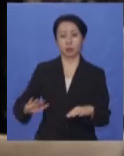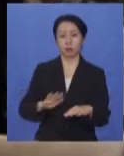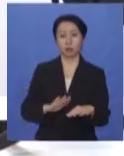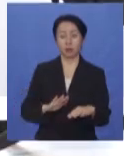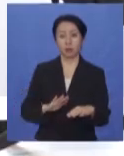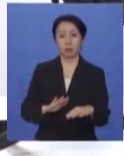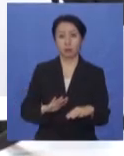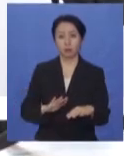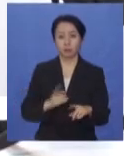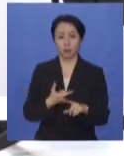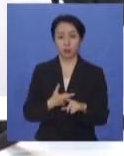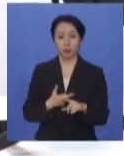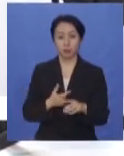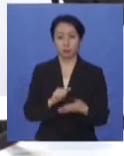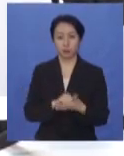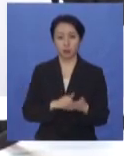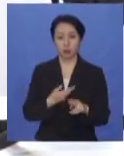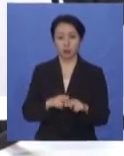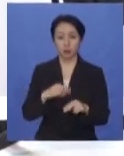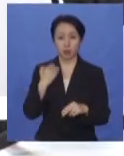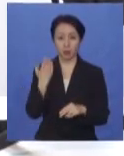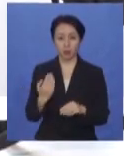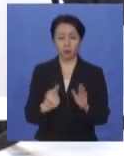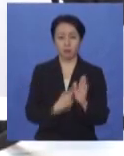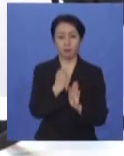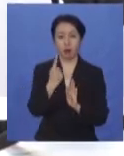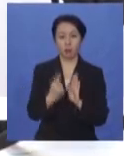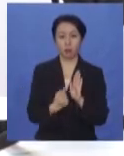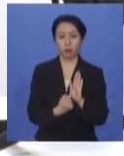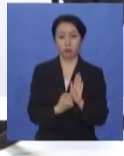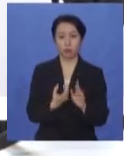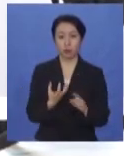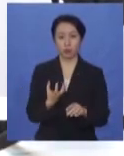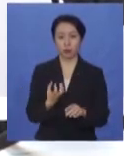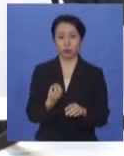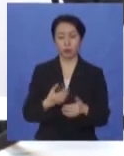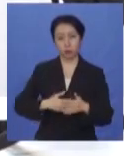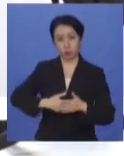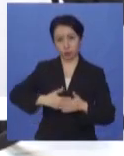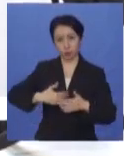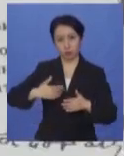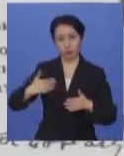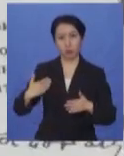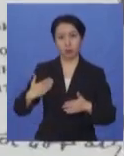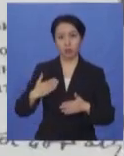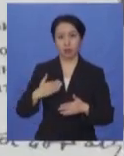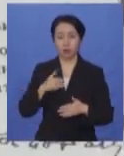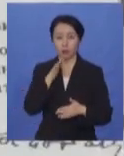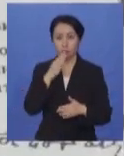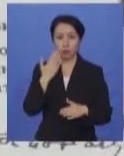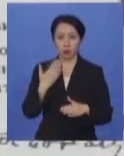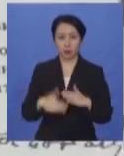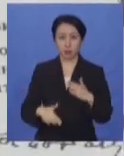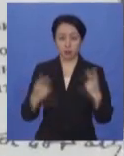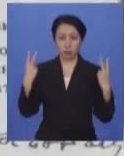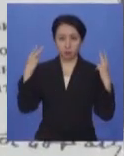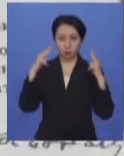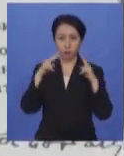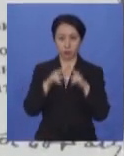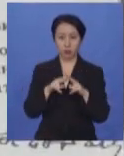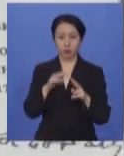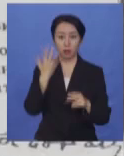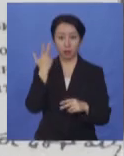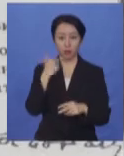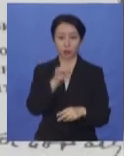наук, первые его работы были об индустриализации Казахстана. В рамках конференции действовала выставка,